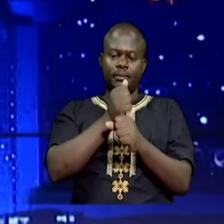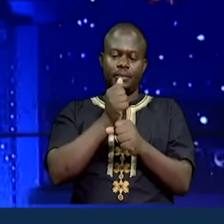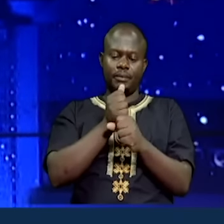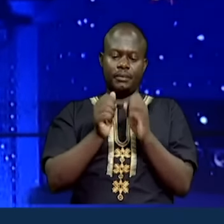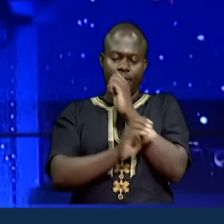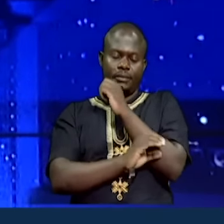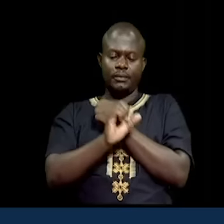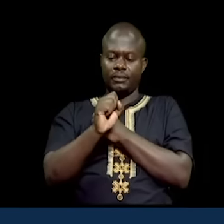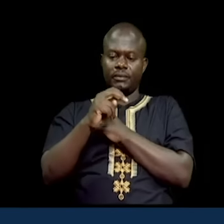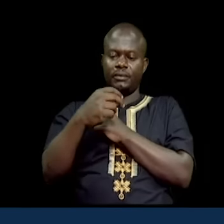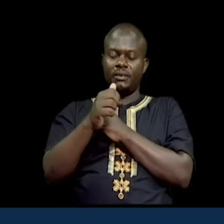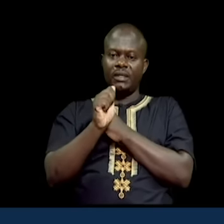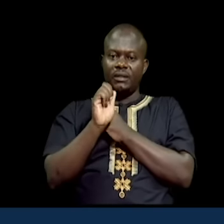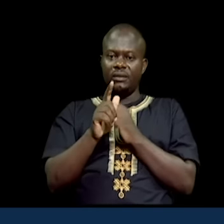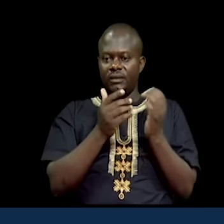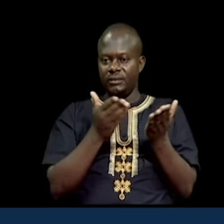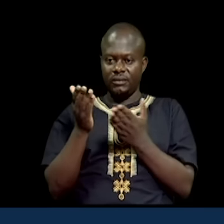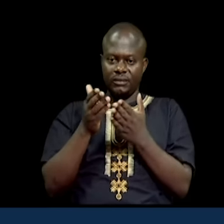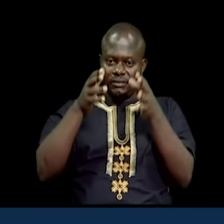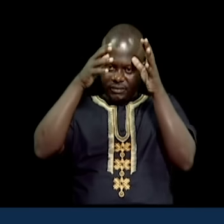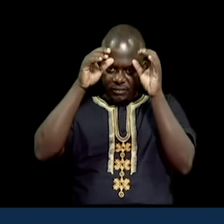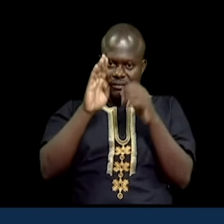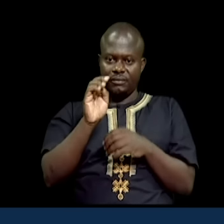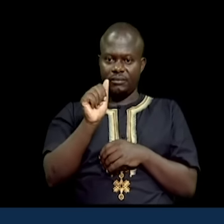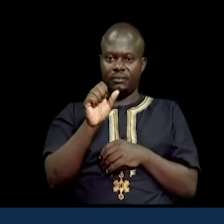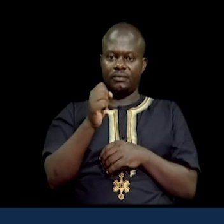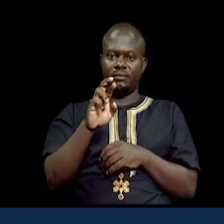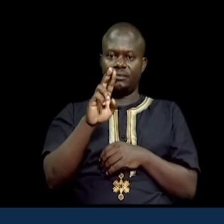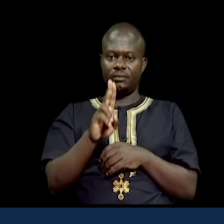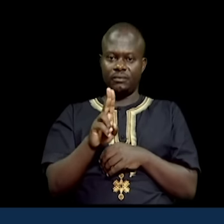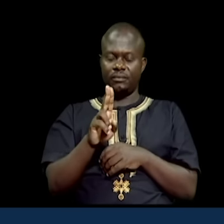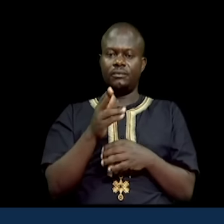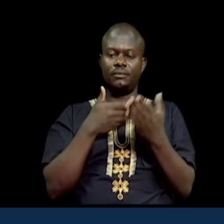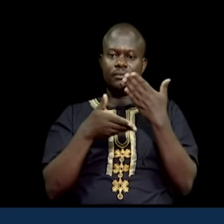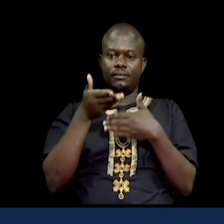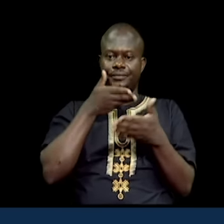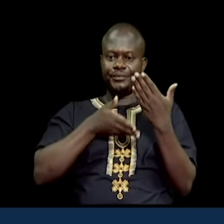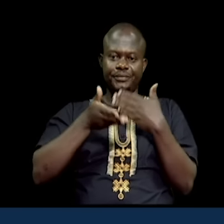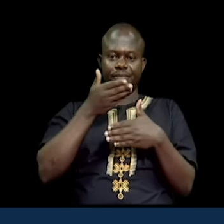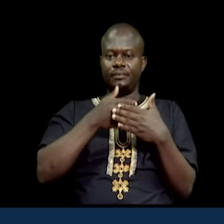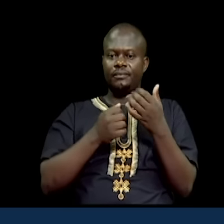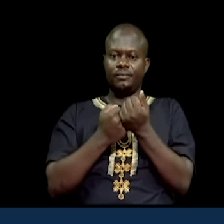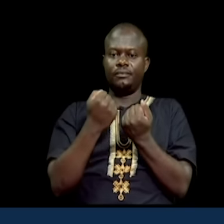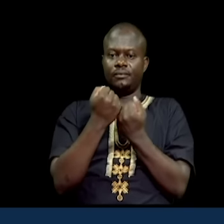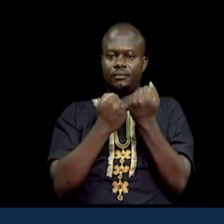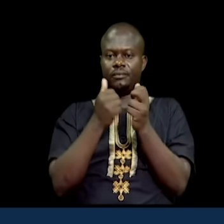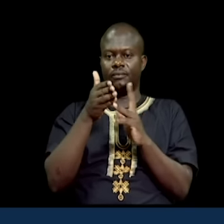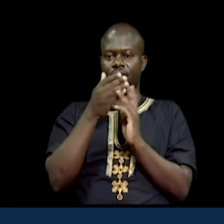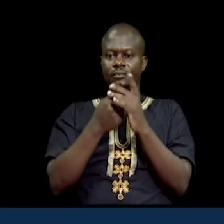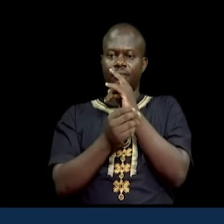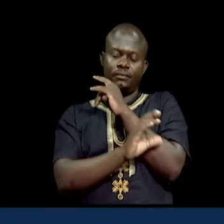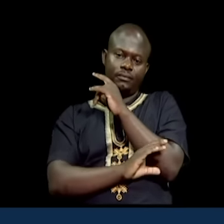gihugu cya Senegal uyu munsi yakiriwe na mugenzi we Bassirou Diomaye Faye bagirana ibiganiro ku butwererane hagati y'ibihugu